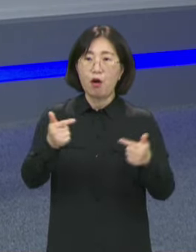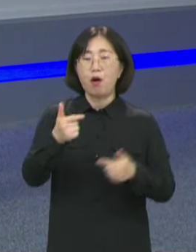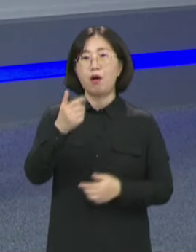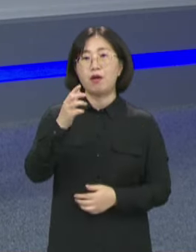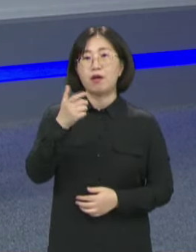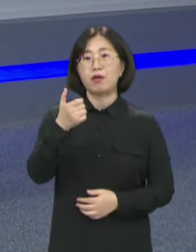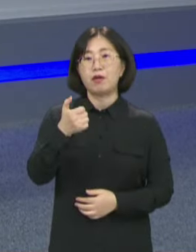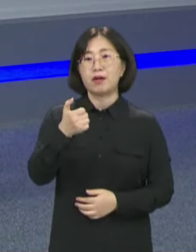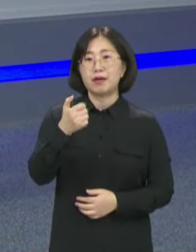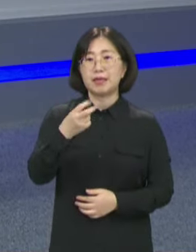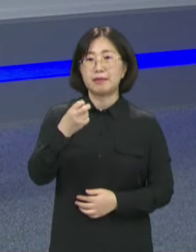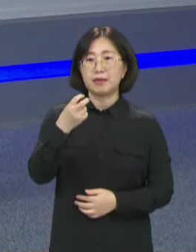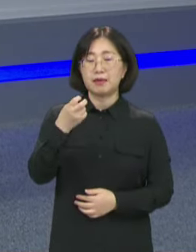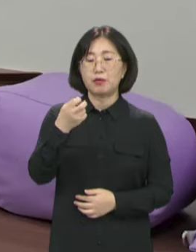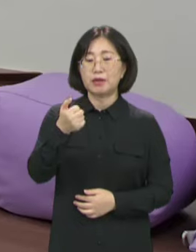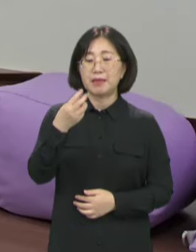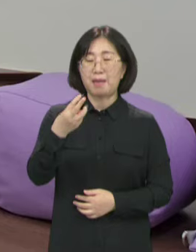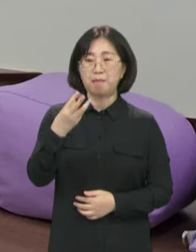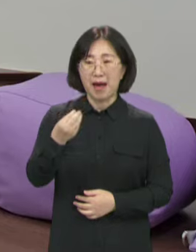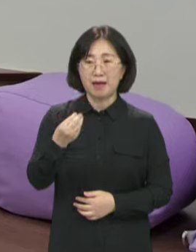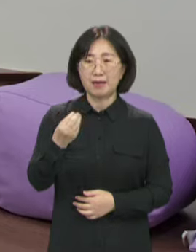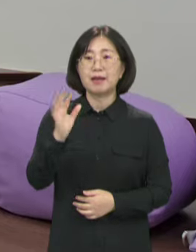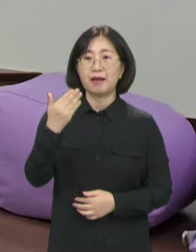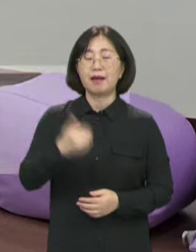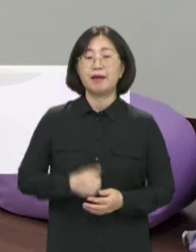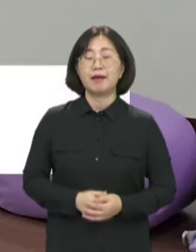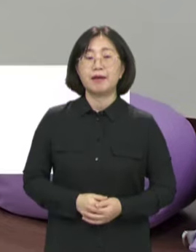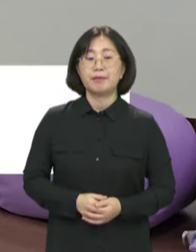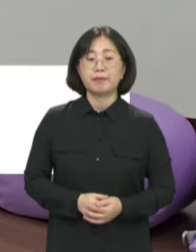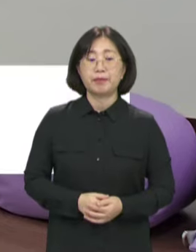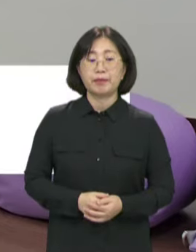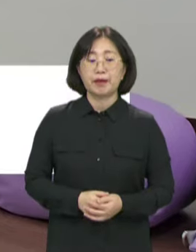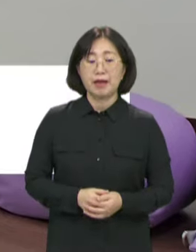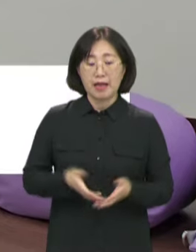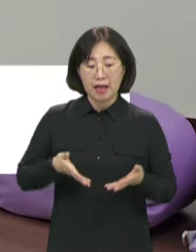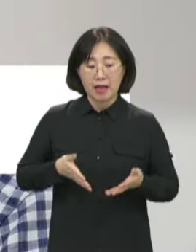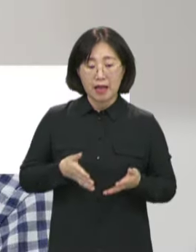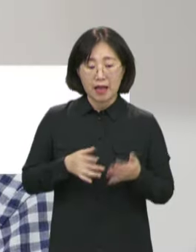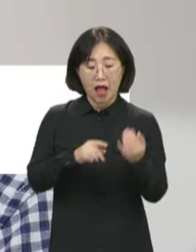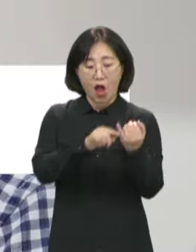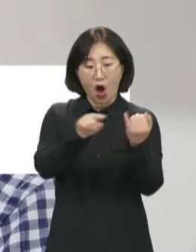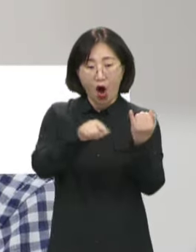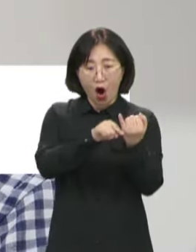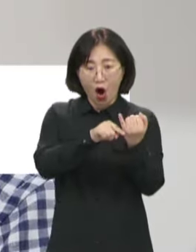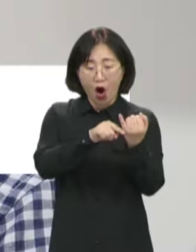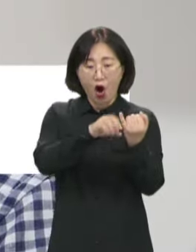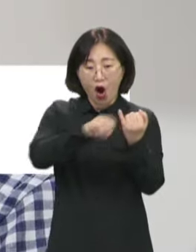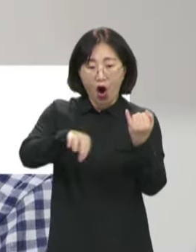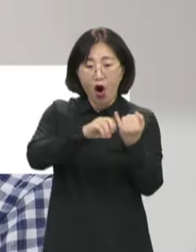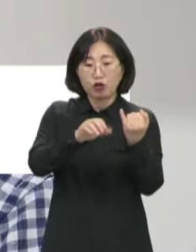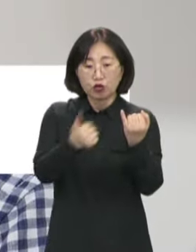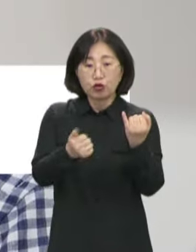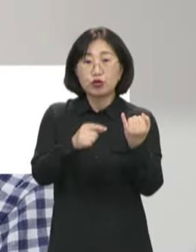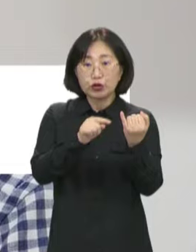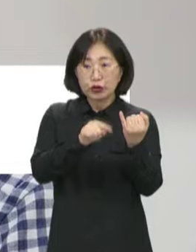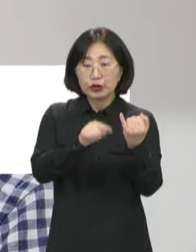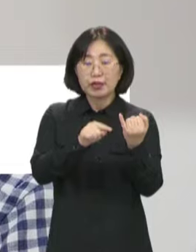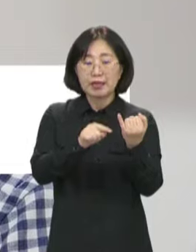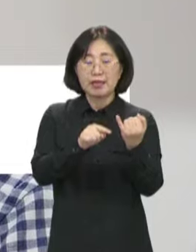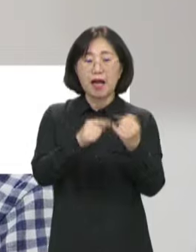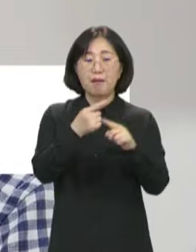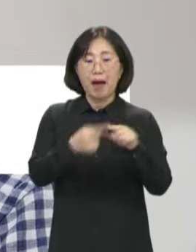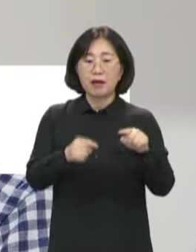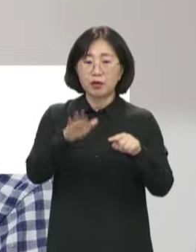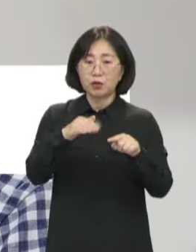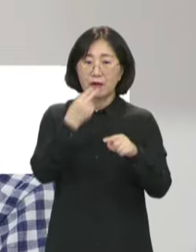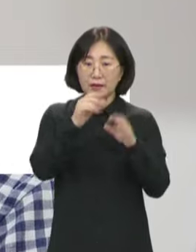아이가 태어날 수 있었던 겁니다. 그중에 한 반 정도만 뭔가 좀 살릴 수 있으면은